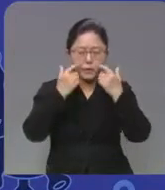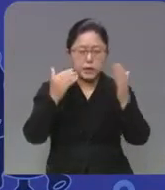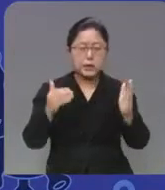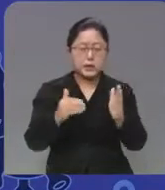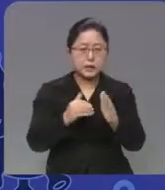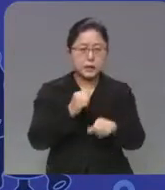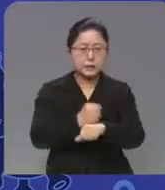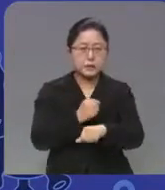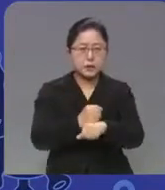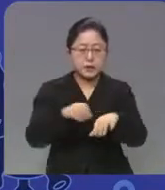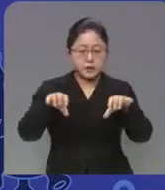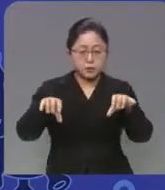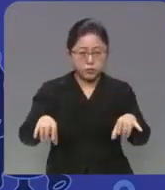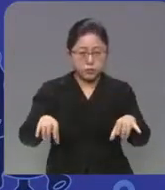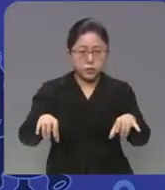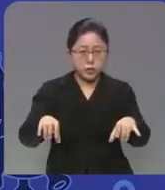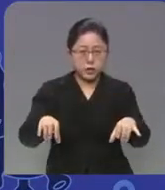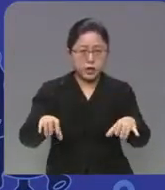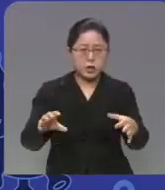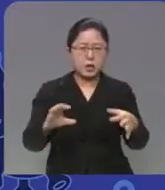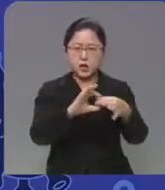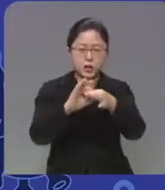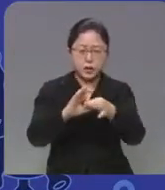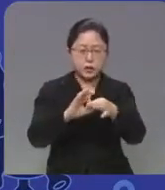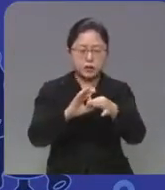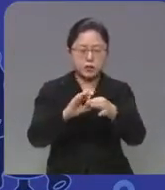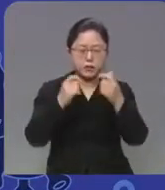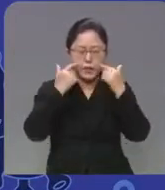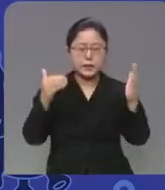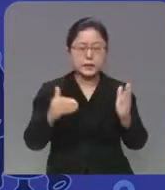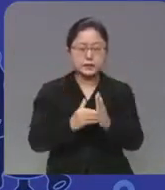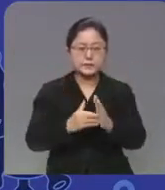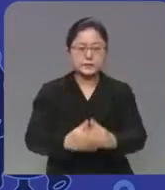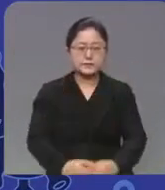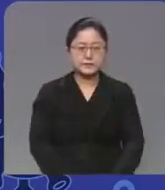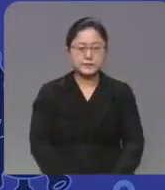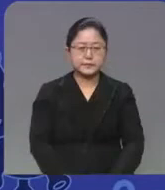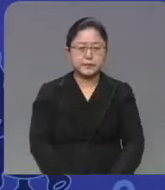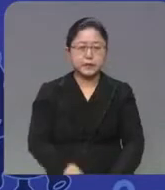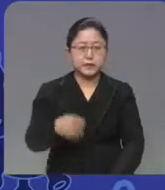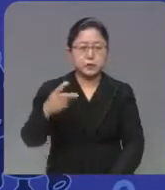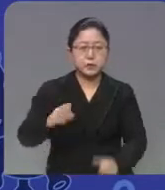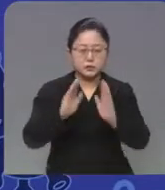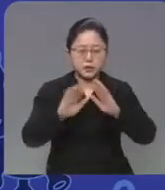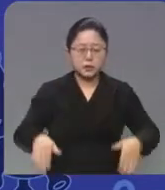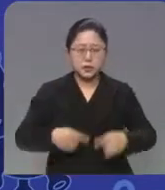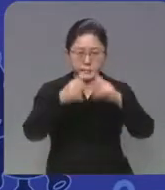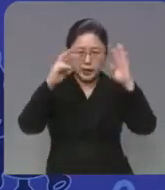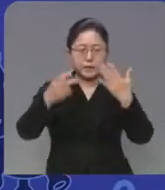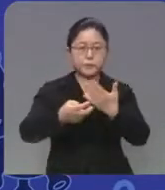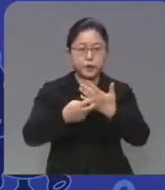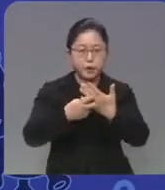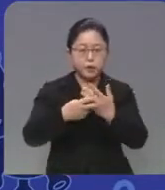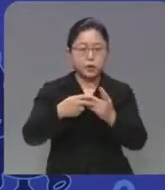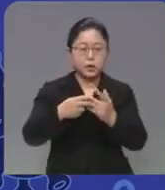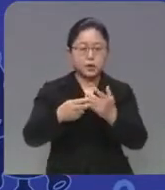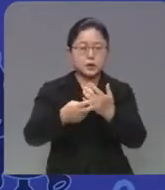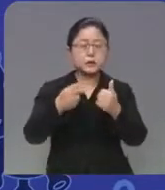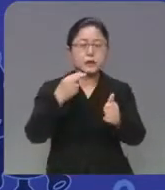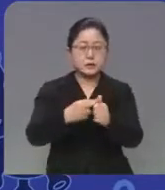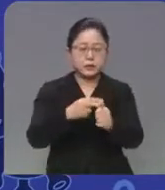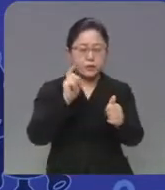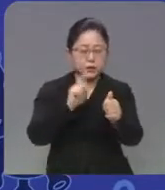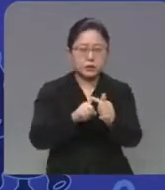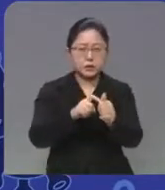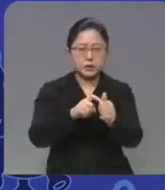드러나면서 두 집단 감염 사이의 연결고리도 확인됐습니다. 또 전남대병원 의료진 한 명이 확진자가